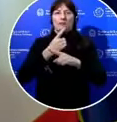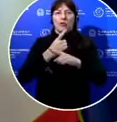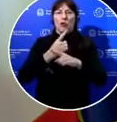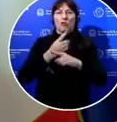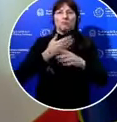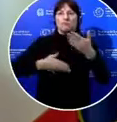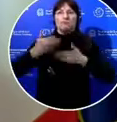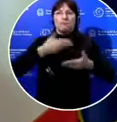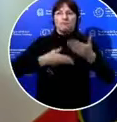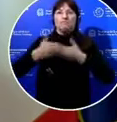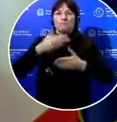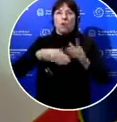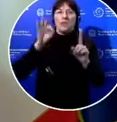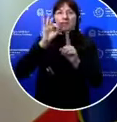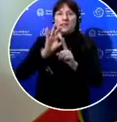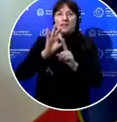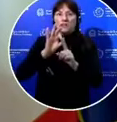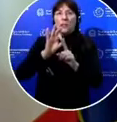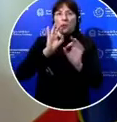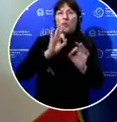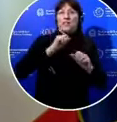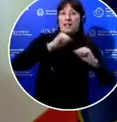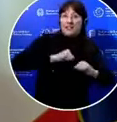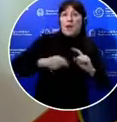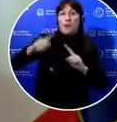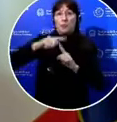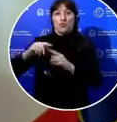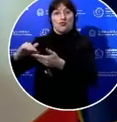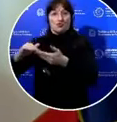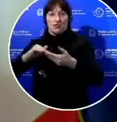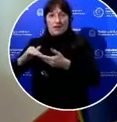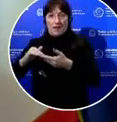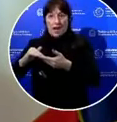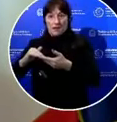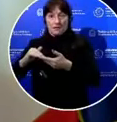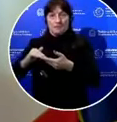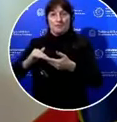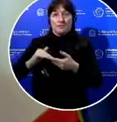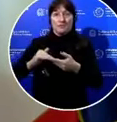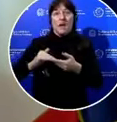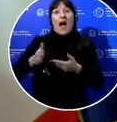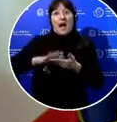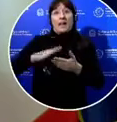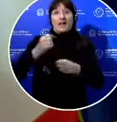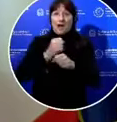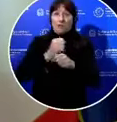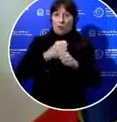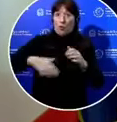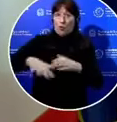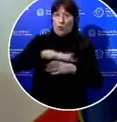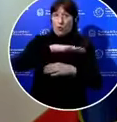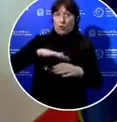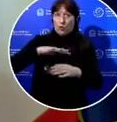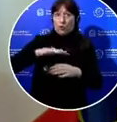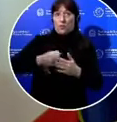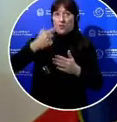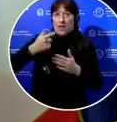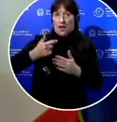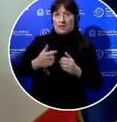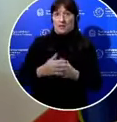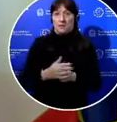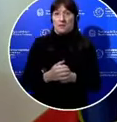dimensione sanitaria appunto e quella sociale, il lavoro nella sua accezione più ampia. E mi auguro che questa